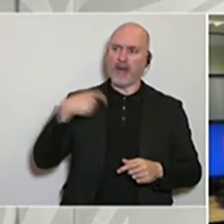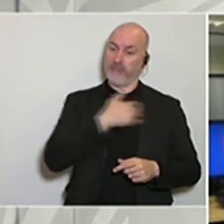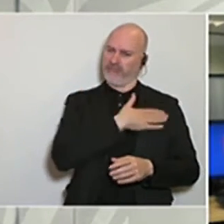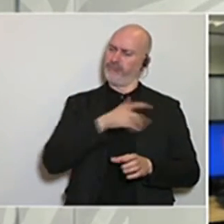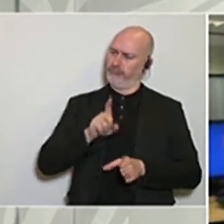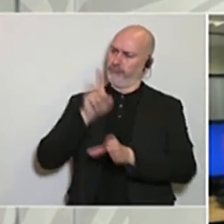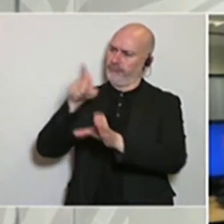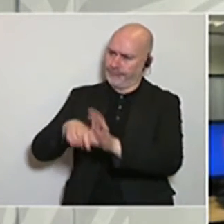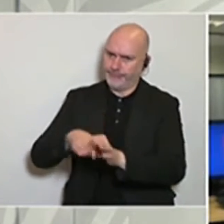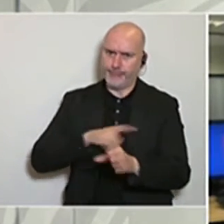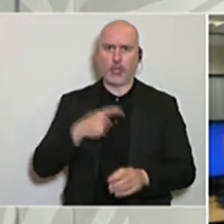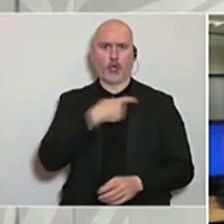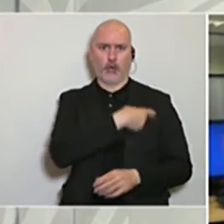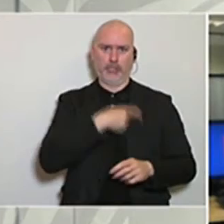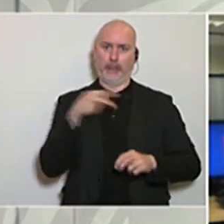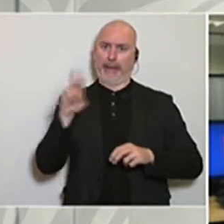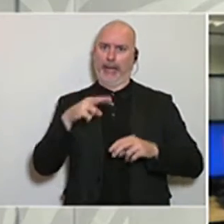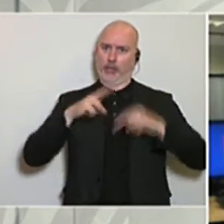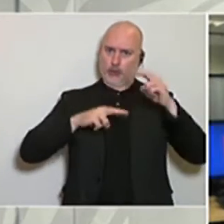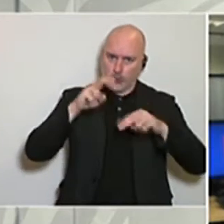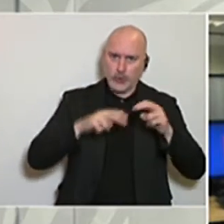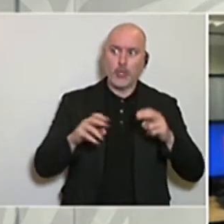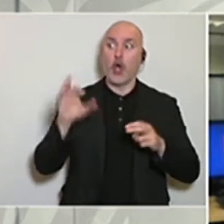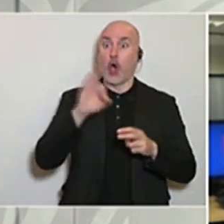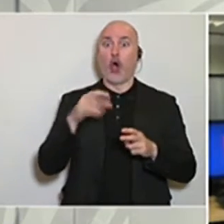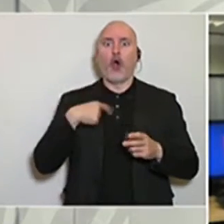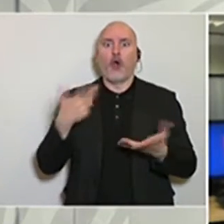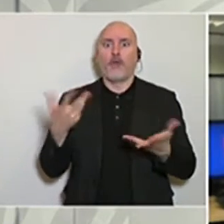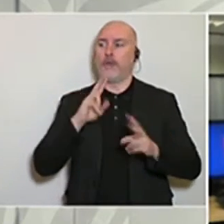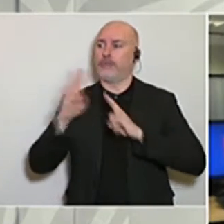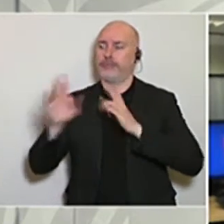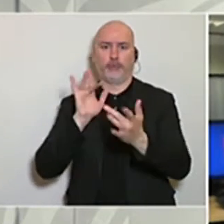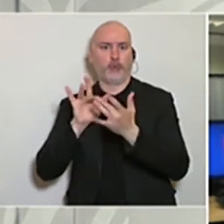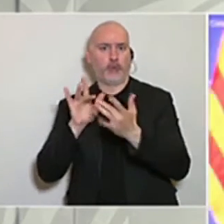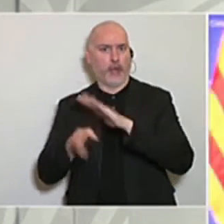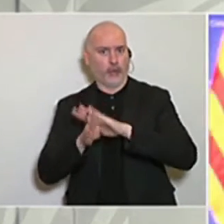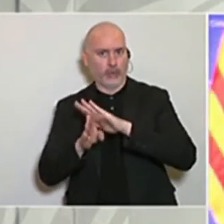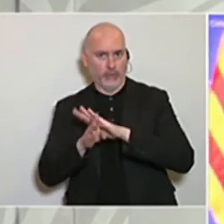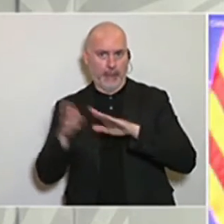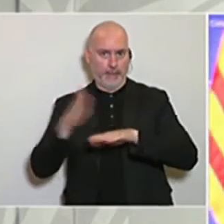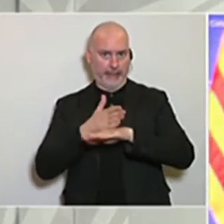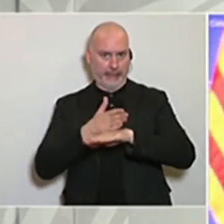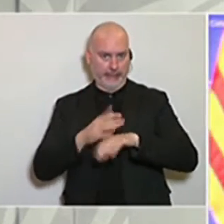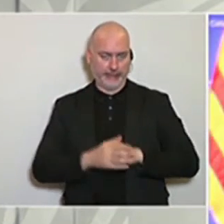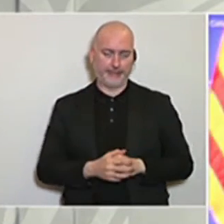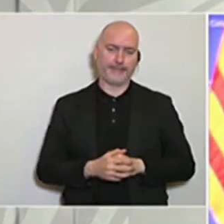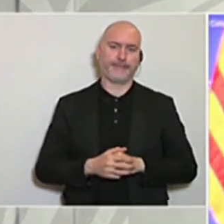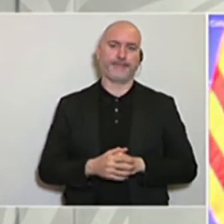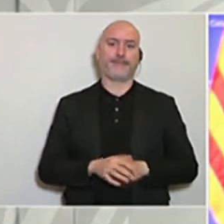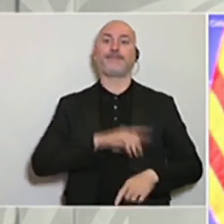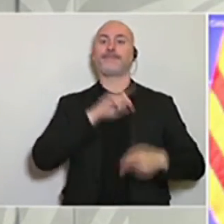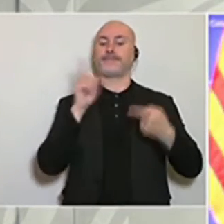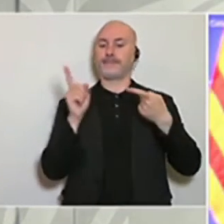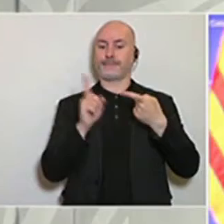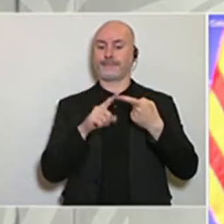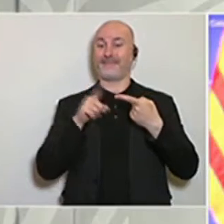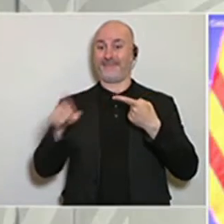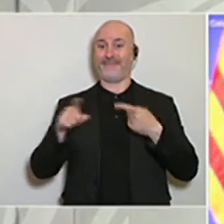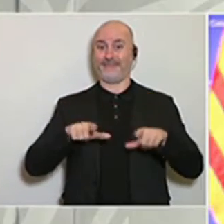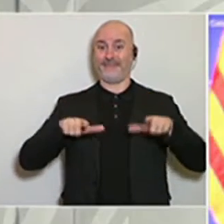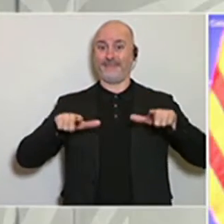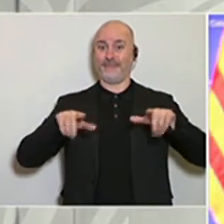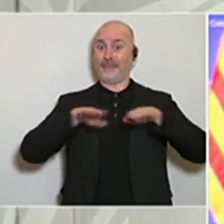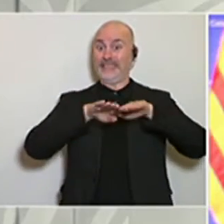de reconstrucció i si tenen pensat trucar aquests partits polítics. Gràcies. Bé, pel que fa referència a la taula de